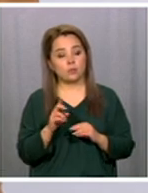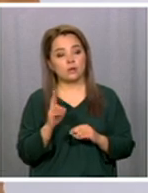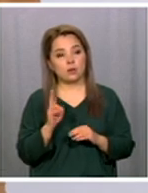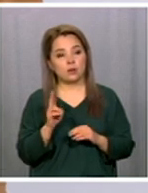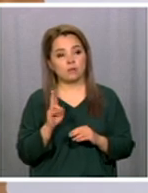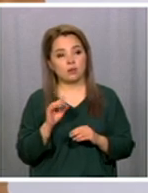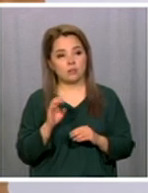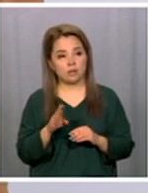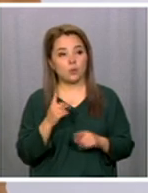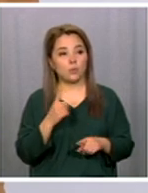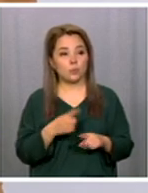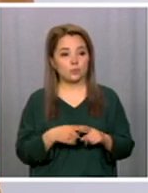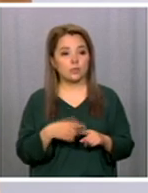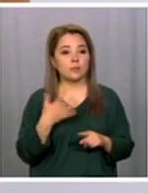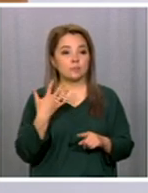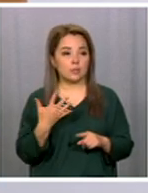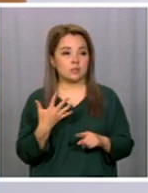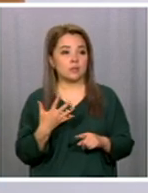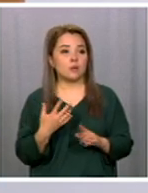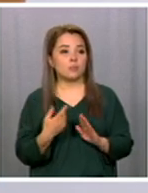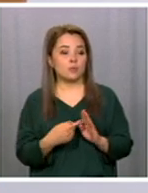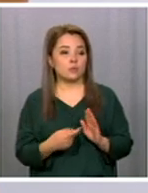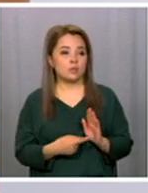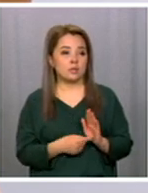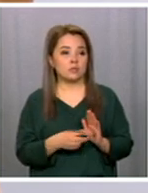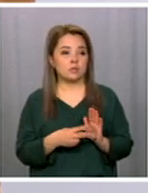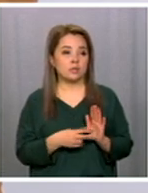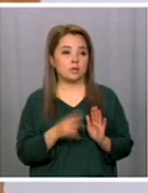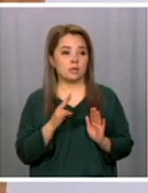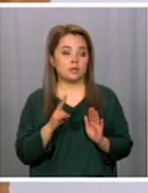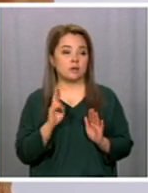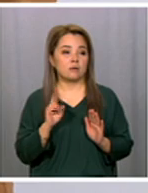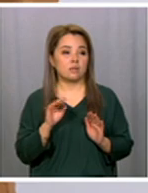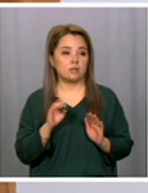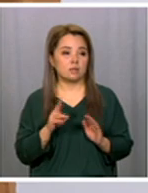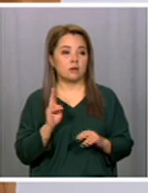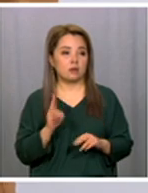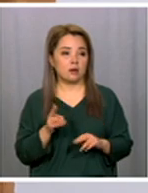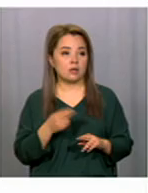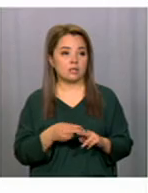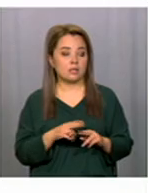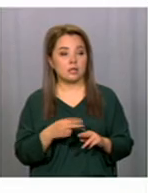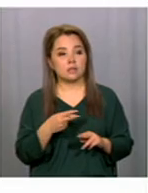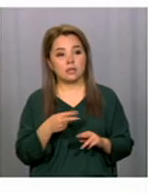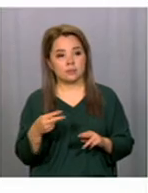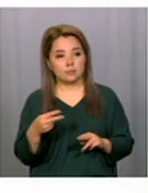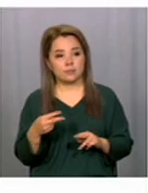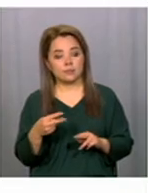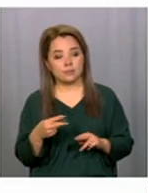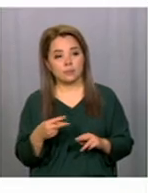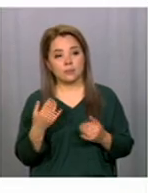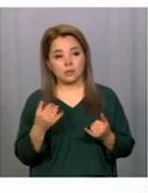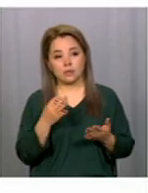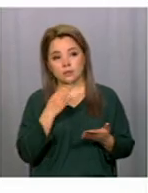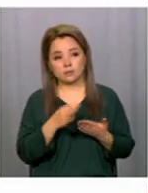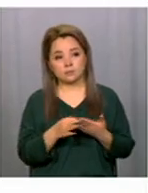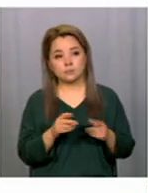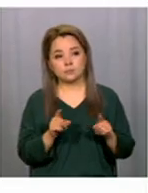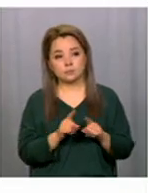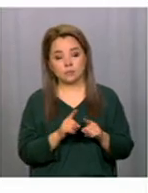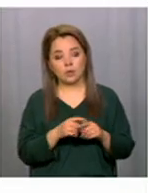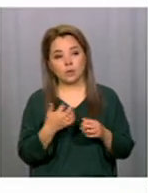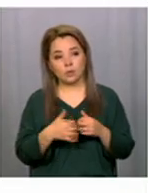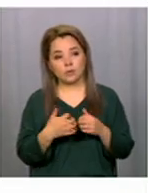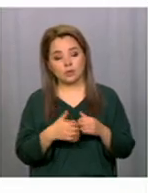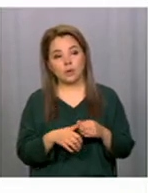квадрат қосу 5 бөлінген 7Н квадрат К тең. Ал енді бұл жерде ортақ